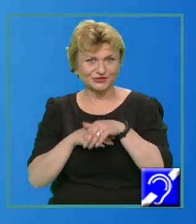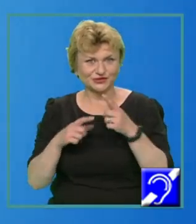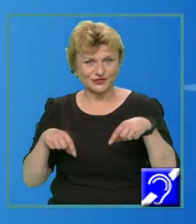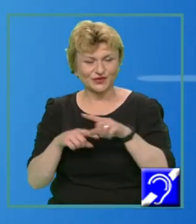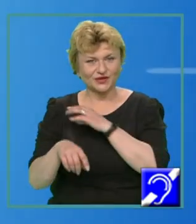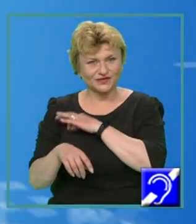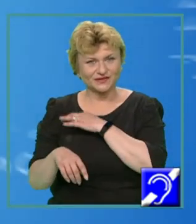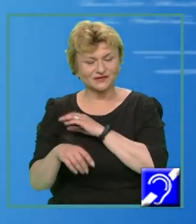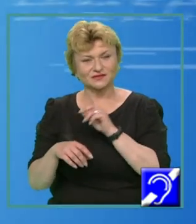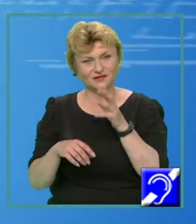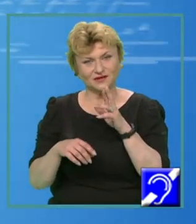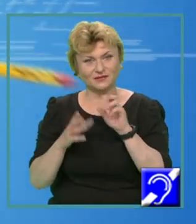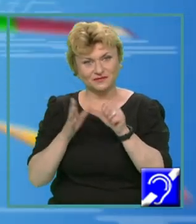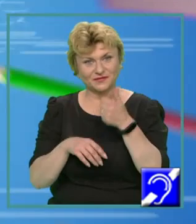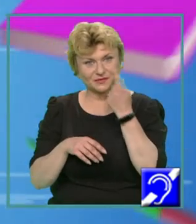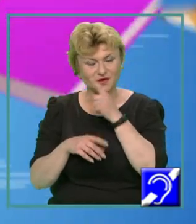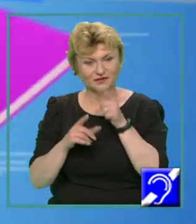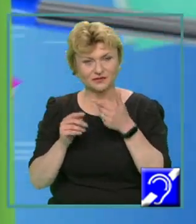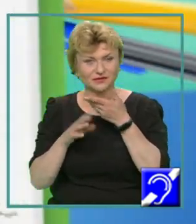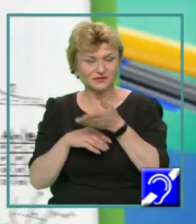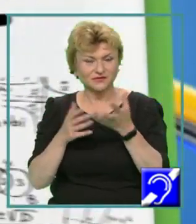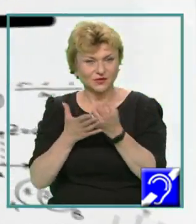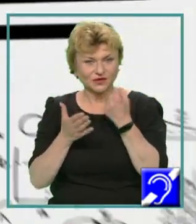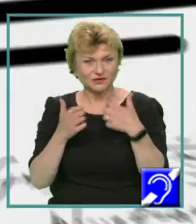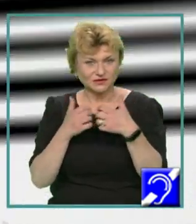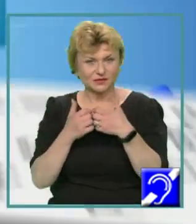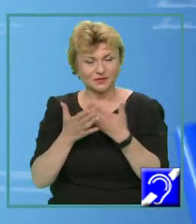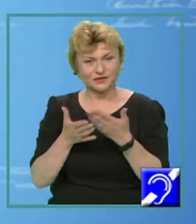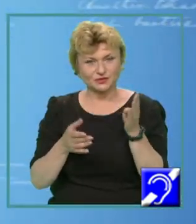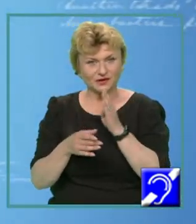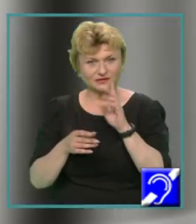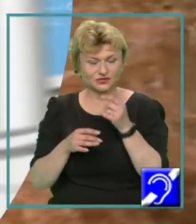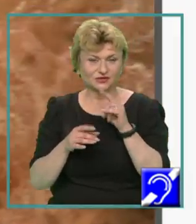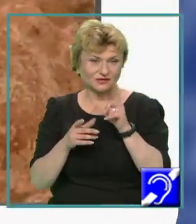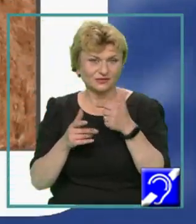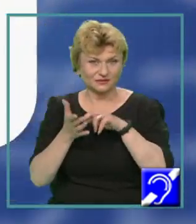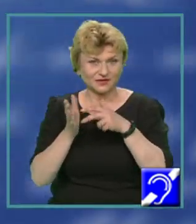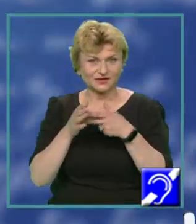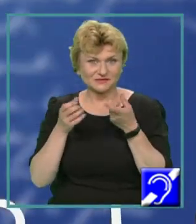aveți de trecut examenul de bacalaureat, așa că haideți să ne pregătim serios cu o nouă lecție.